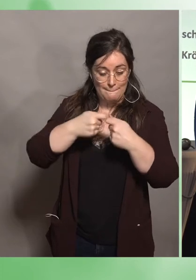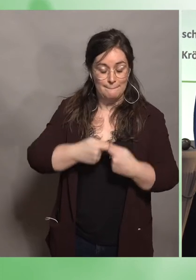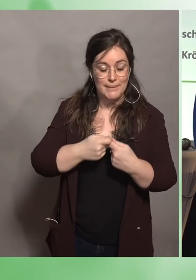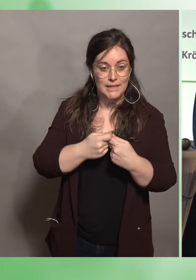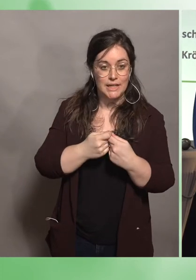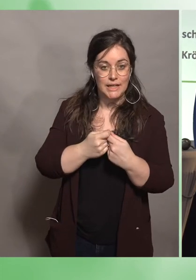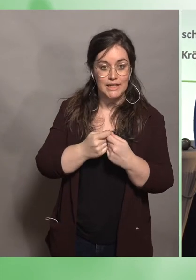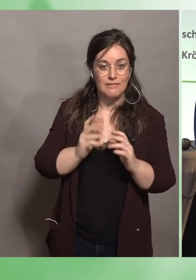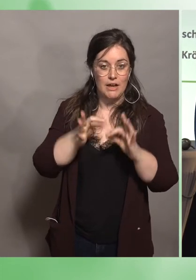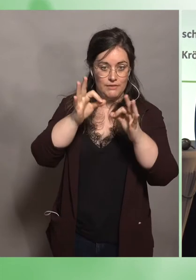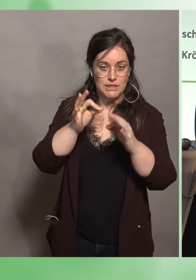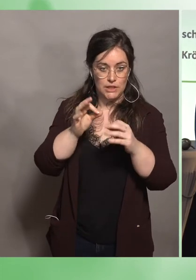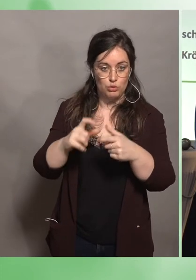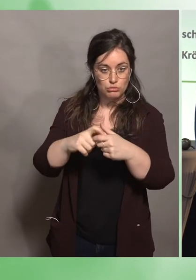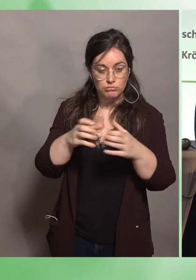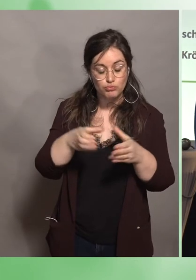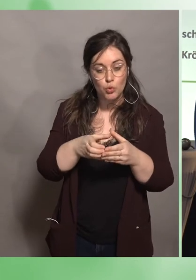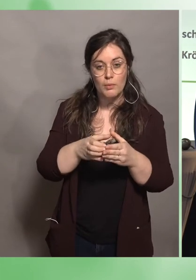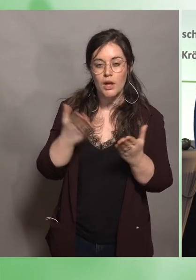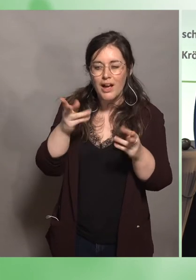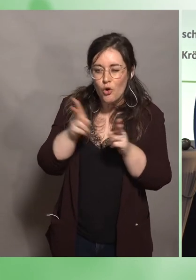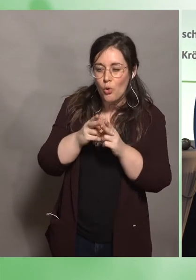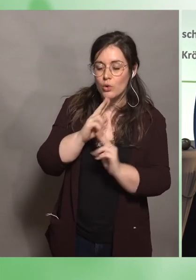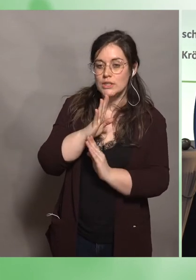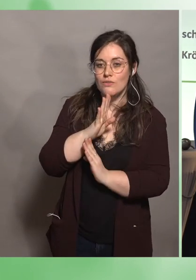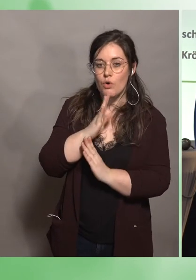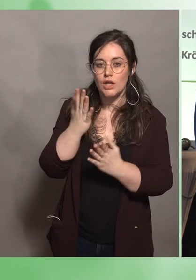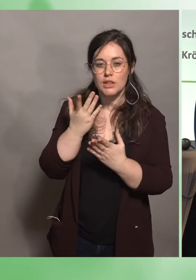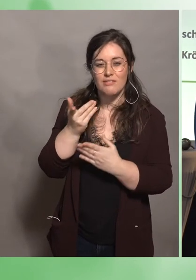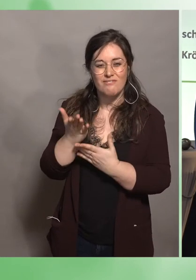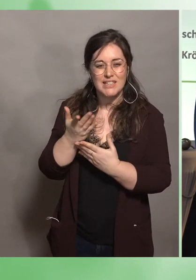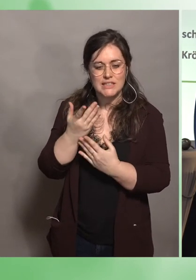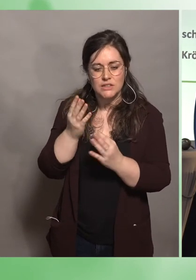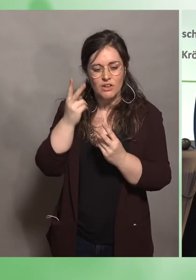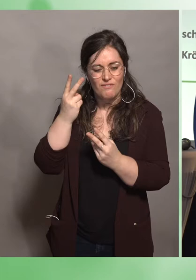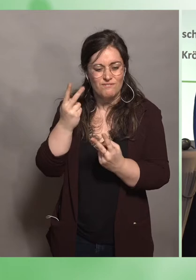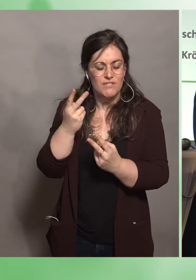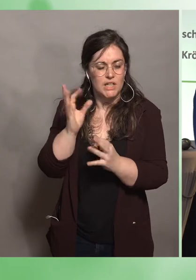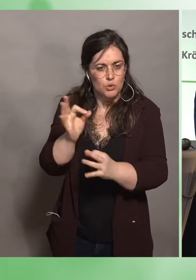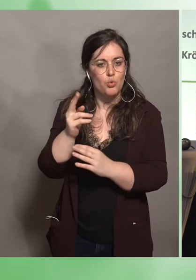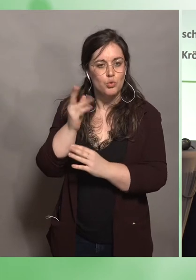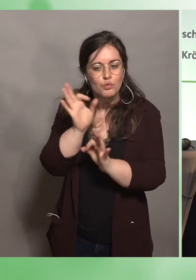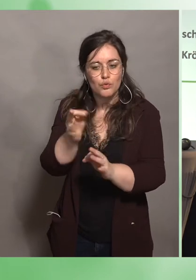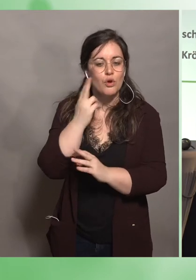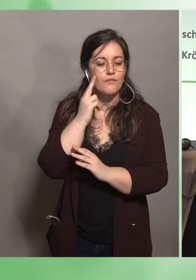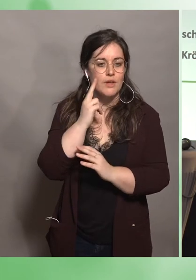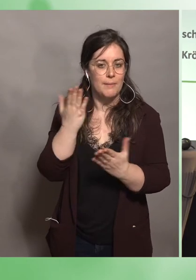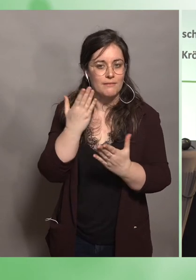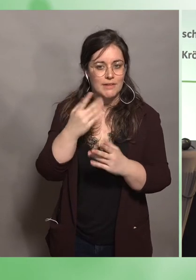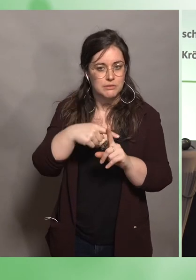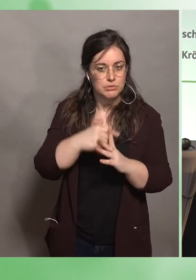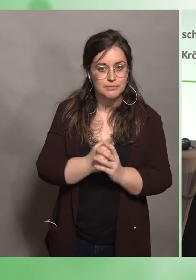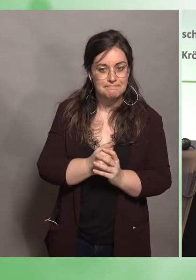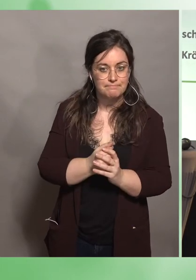im Qualifizierungsverbund. Was so in kurzen Worten einen Mehrwert eines Verbundes für ein Unternehmen ausmacht? Wir